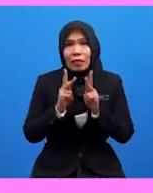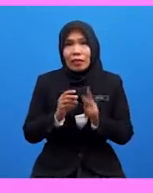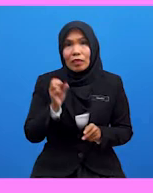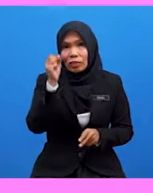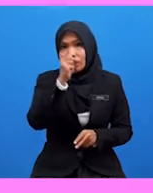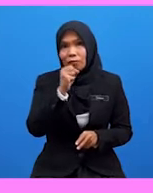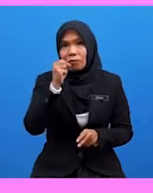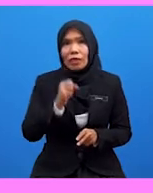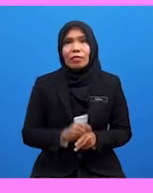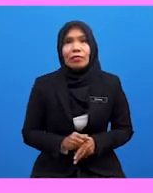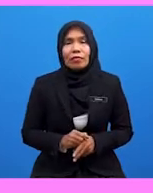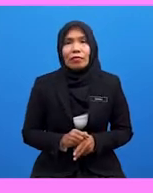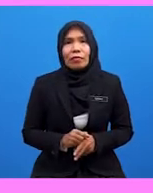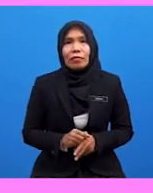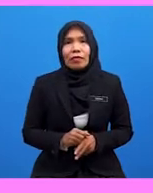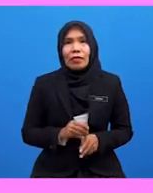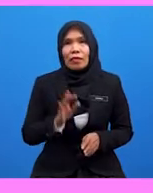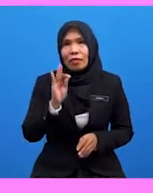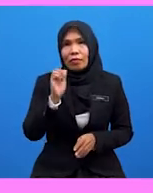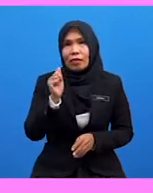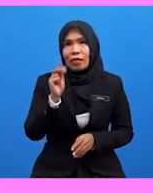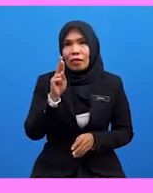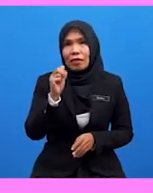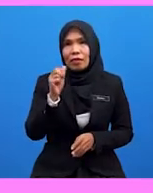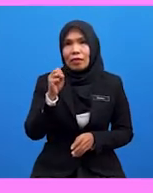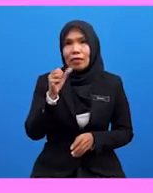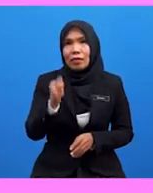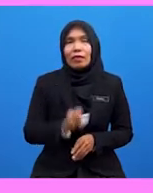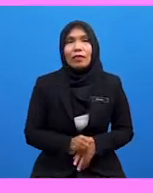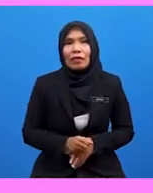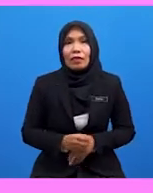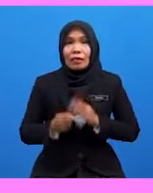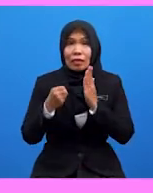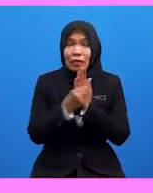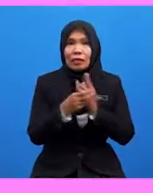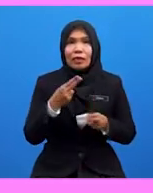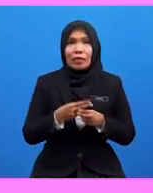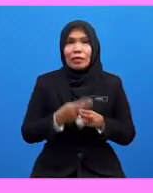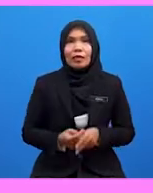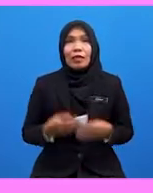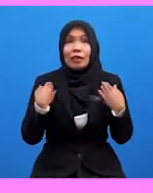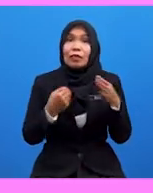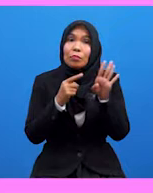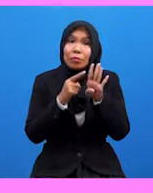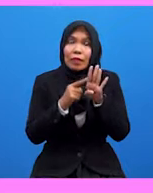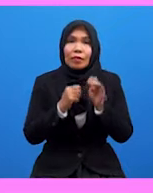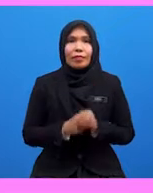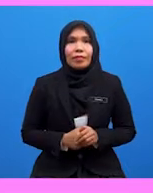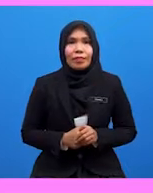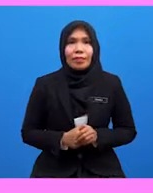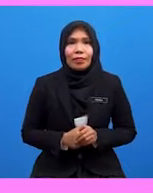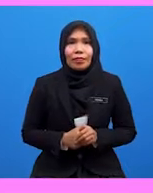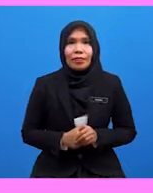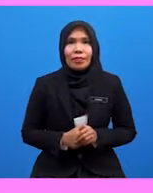diberikan ialah A, kata bantu, B, kata penguat, C, kata nafi, D, kata pemberi,